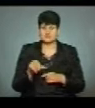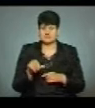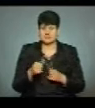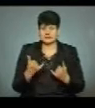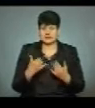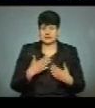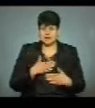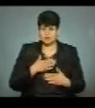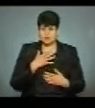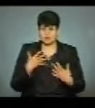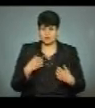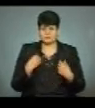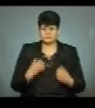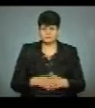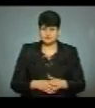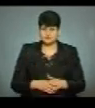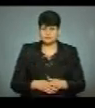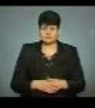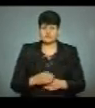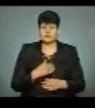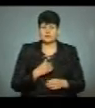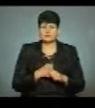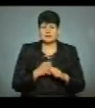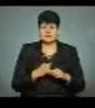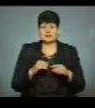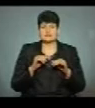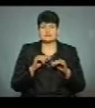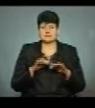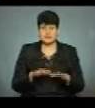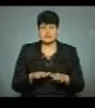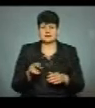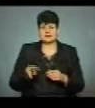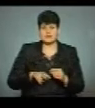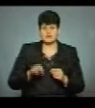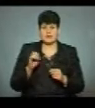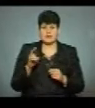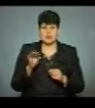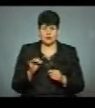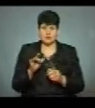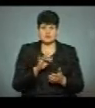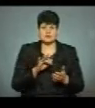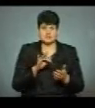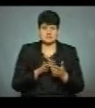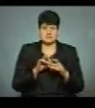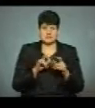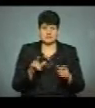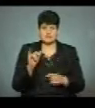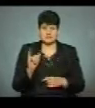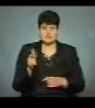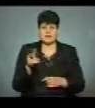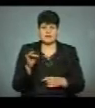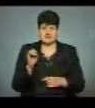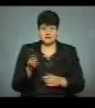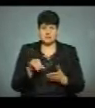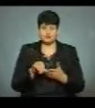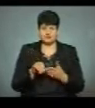для нашого організму. Ініціював захід директор обласного центру еколого-натуралістичної творчості учнівської молоді Іван Герц. Він каже,